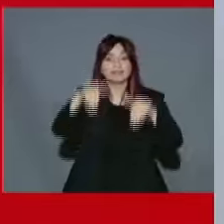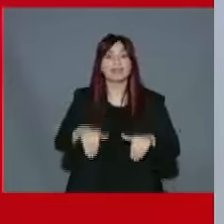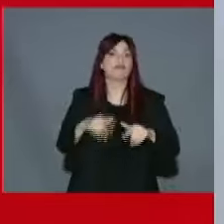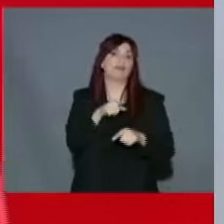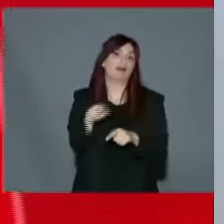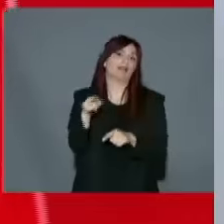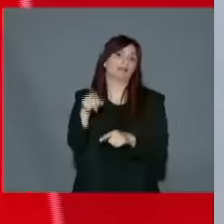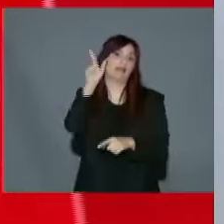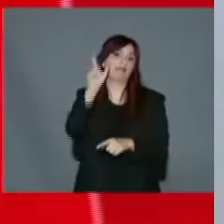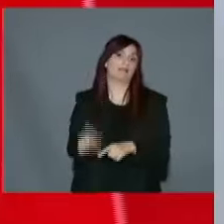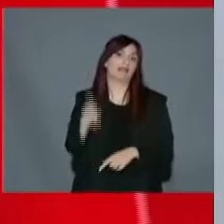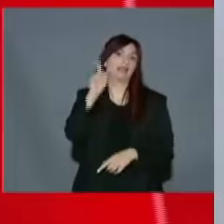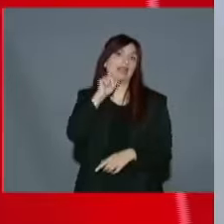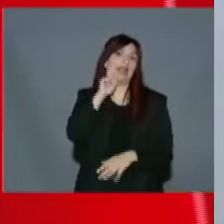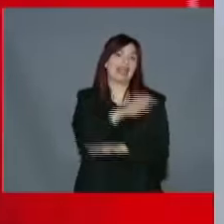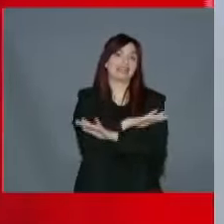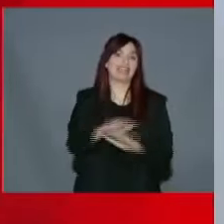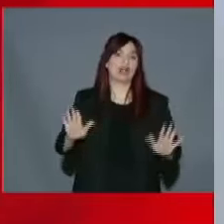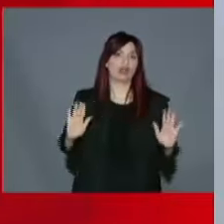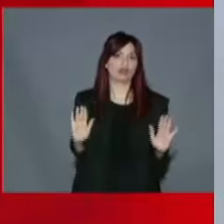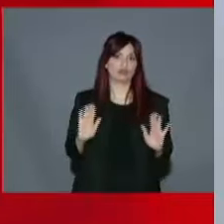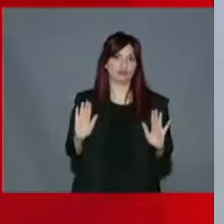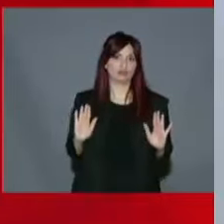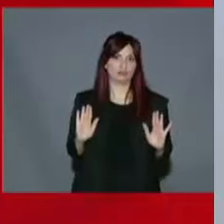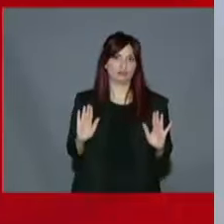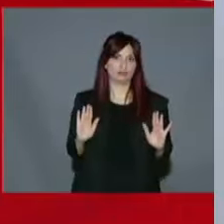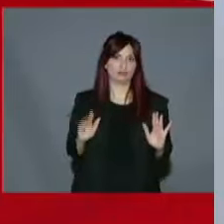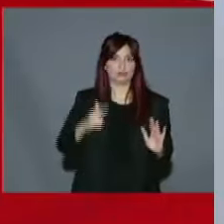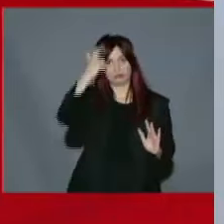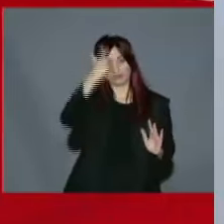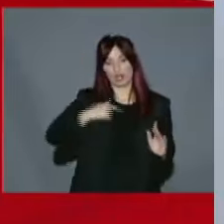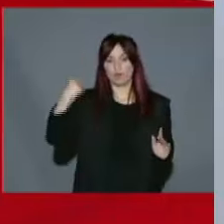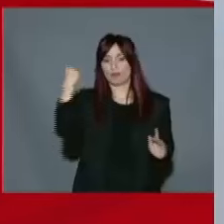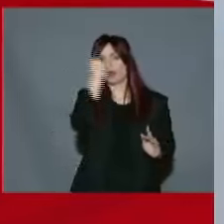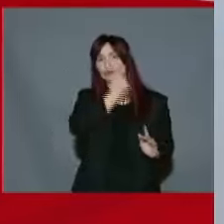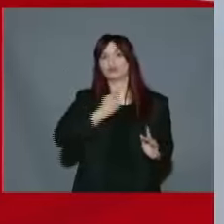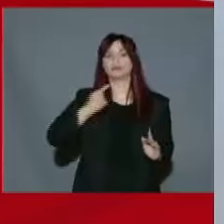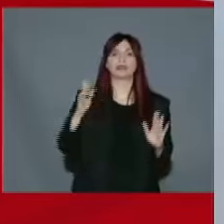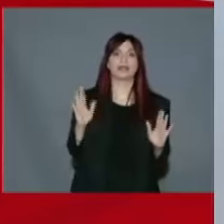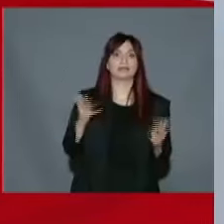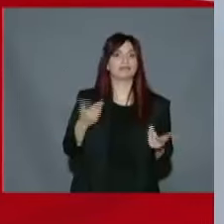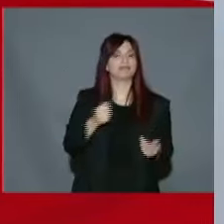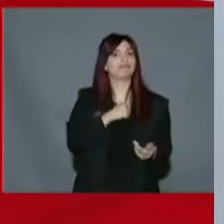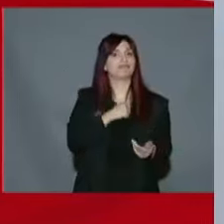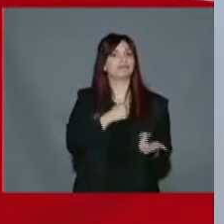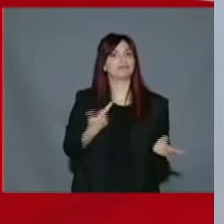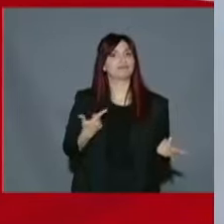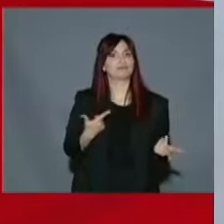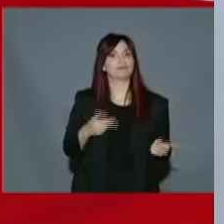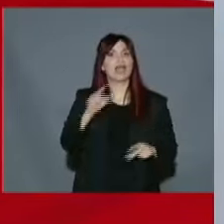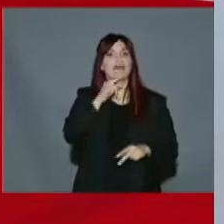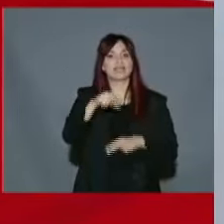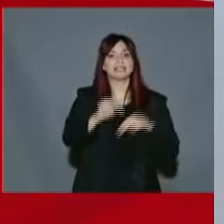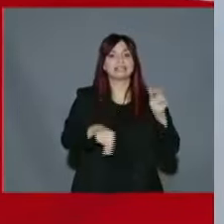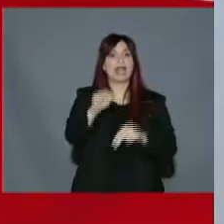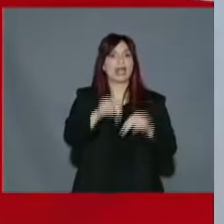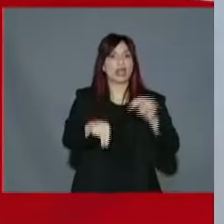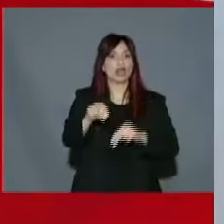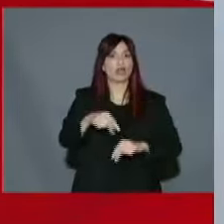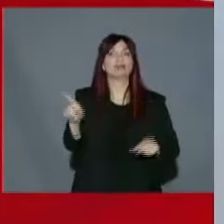αλλά στον λόγο της οργής συγχωρείται αυτό ή εξηγείται αυτό.